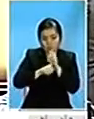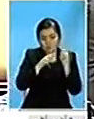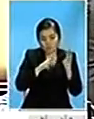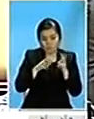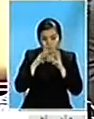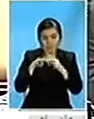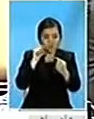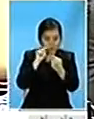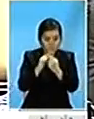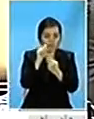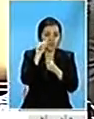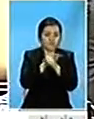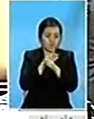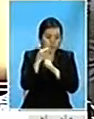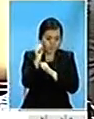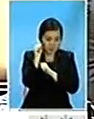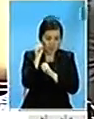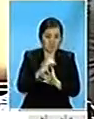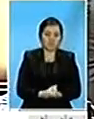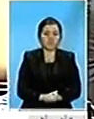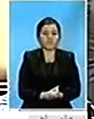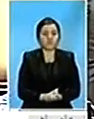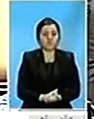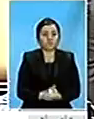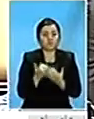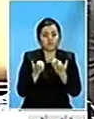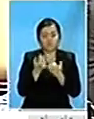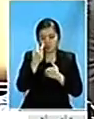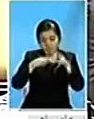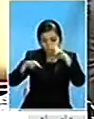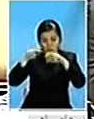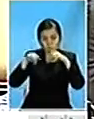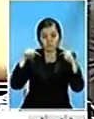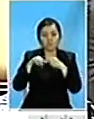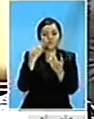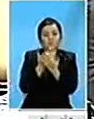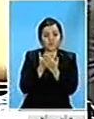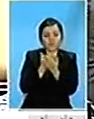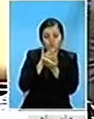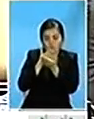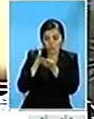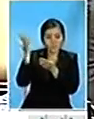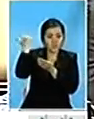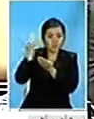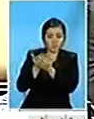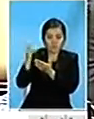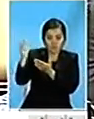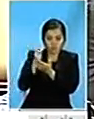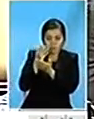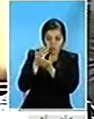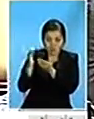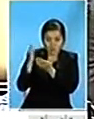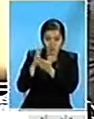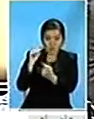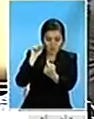ที่เหมาะสมแล้วนะครับดังนั้นการที่จะดูแลให้มีการชำระหนี้ทั้งในส่วนที่เป็นดอกเบี้ยที่ถึงกำหนดช